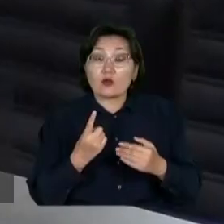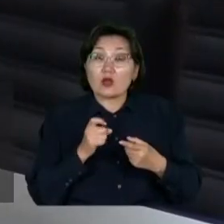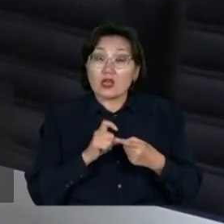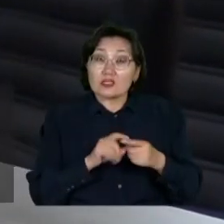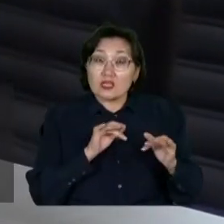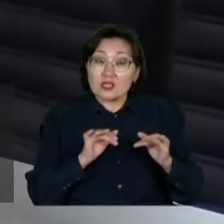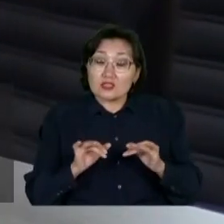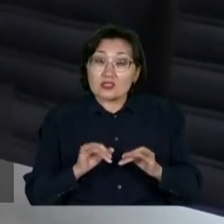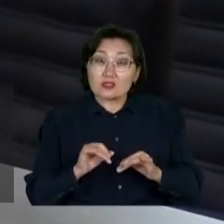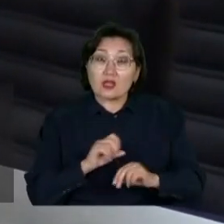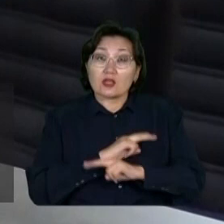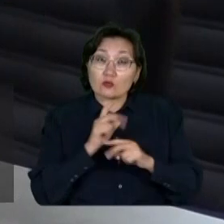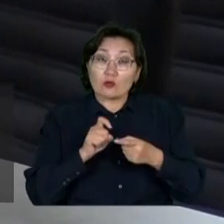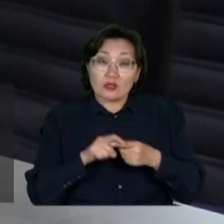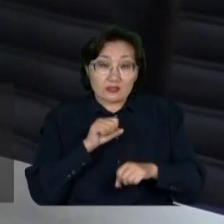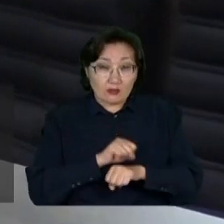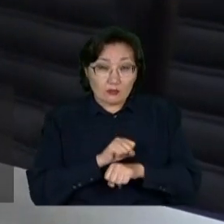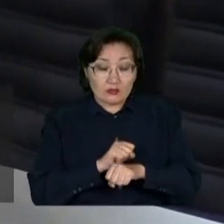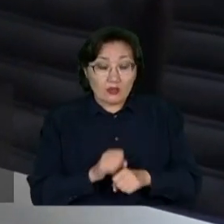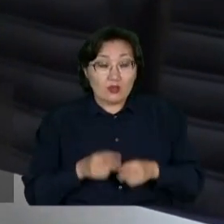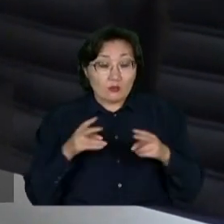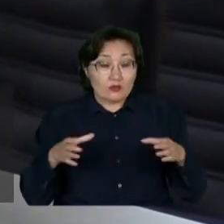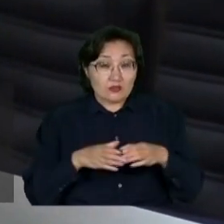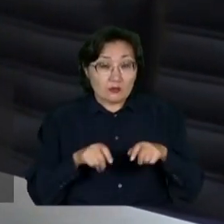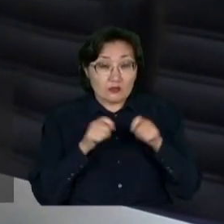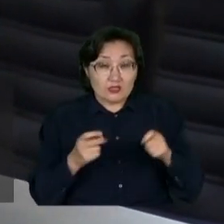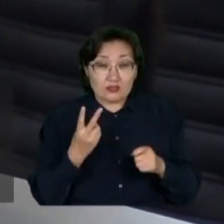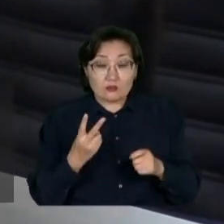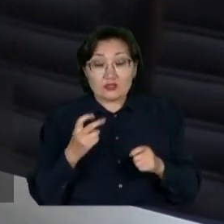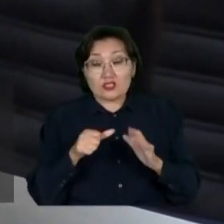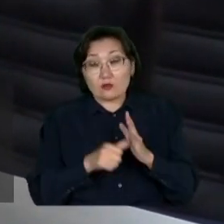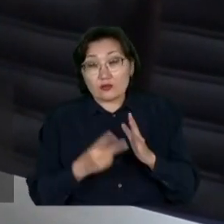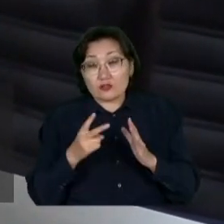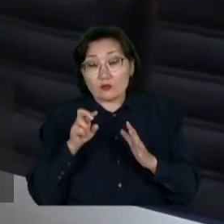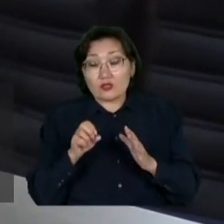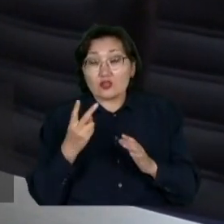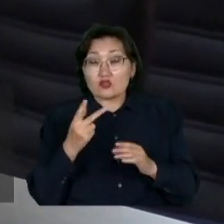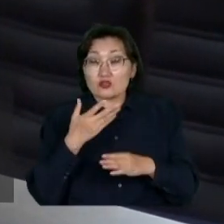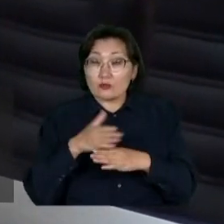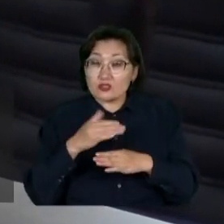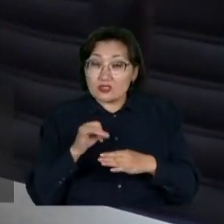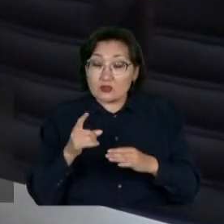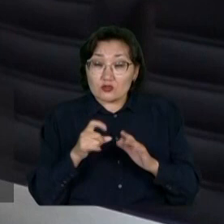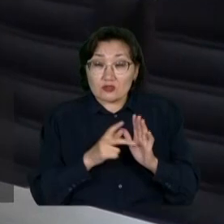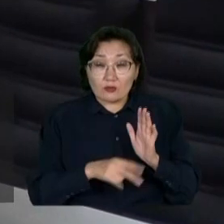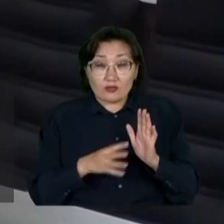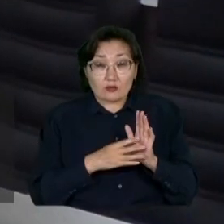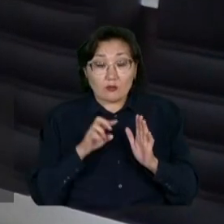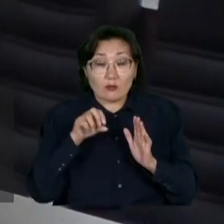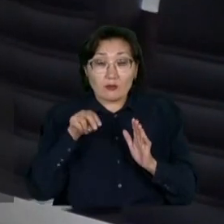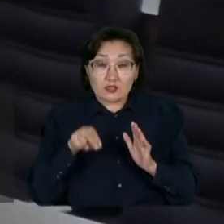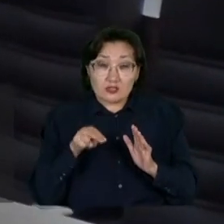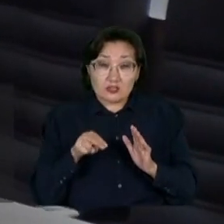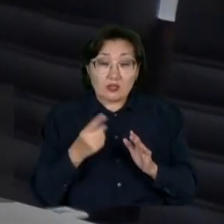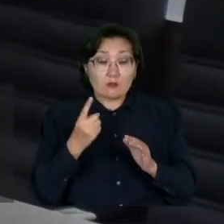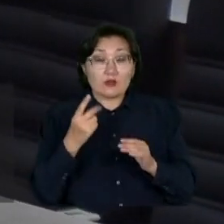тоқтатылды. Ұйымдасқан қылмыстық топ құрған 10 адамға қатысты. Олар 2 қылмыстық кодекстің 262-ші бабының 3-ші бөлігі және 189-ші